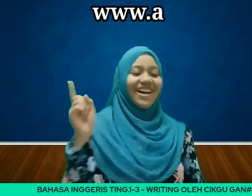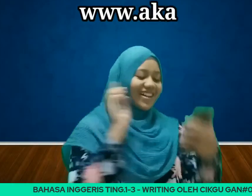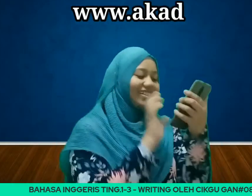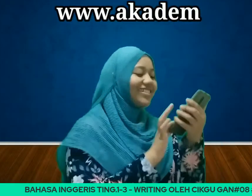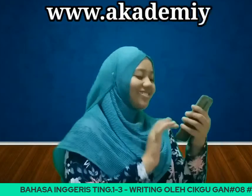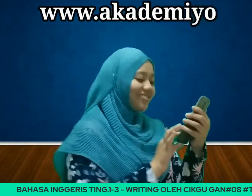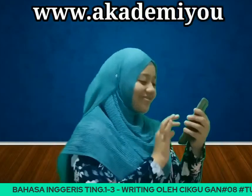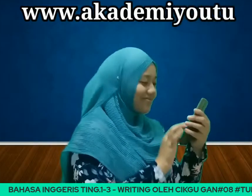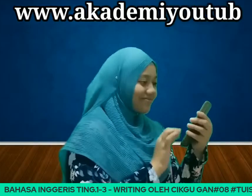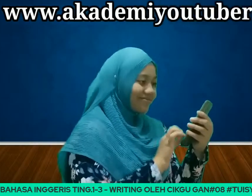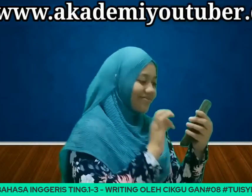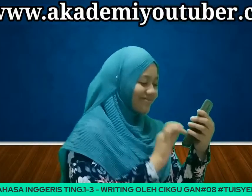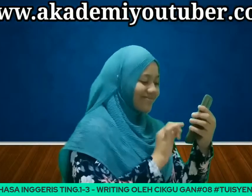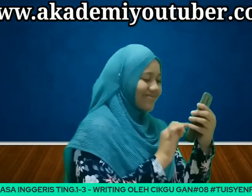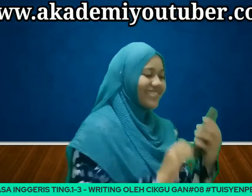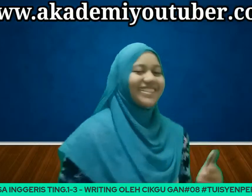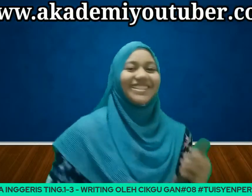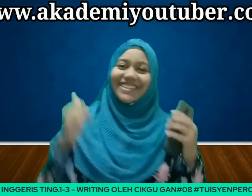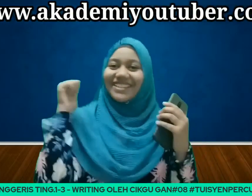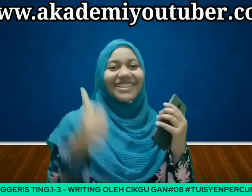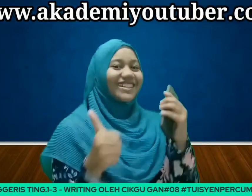lagi? Layari